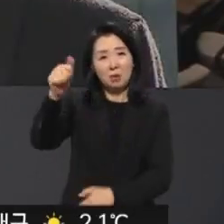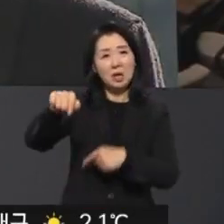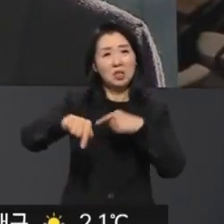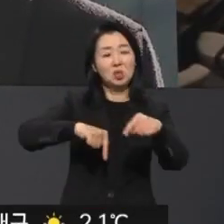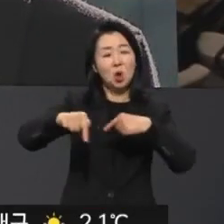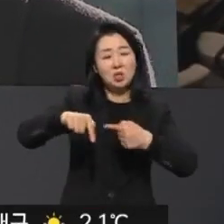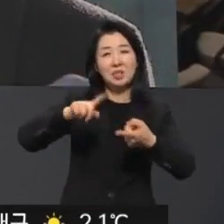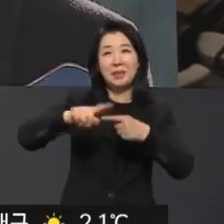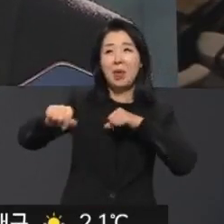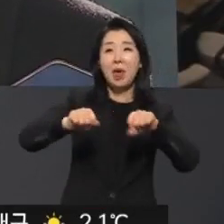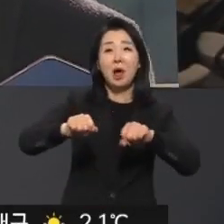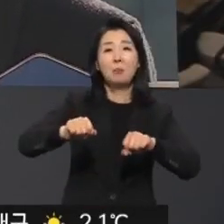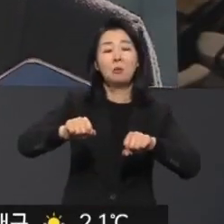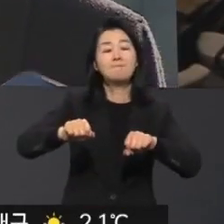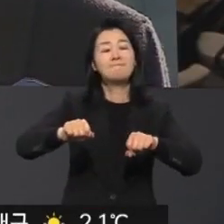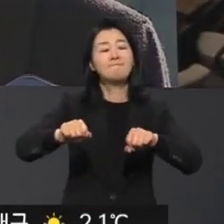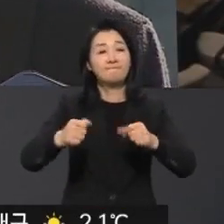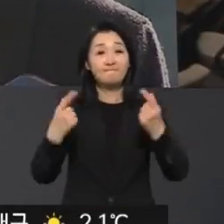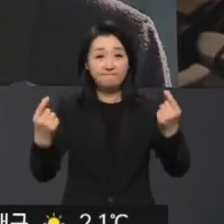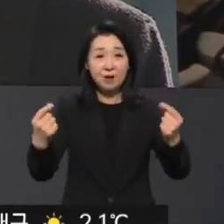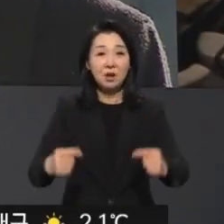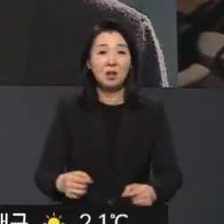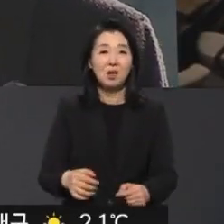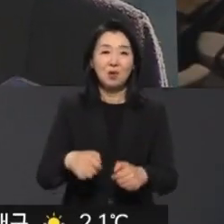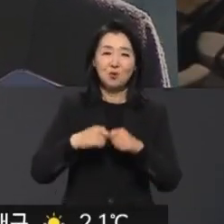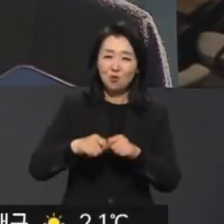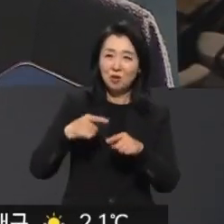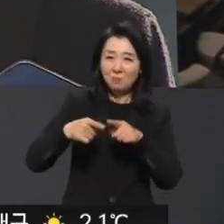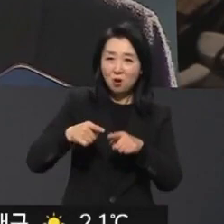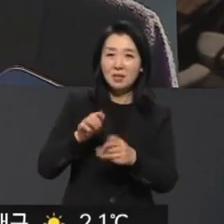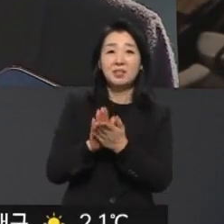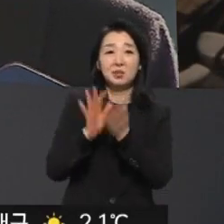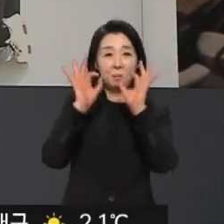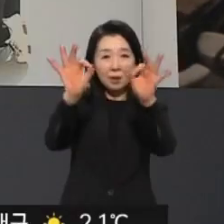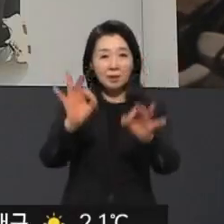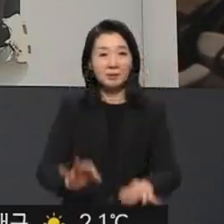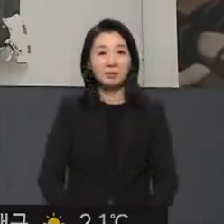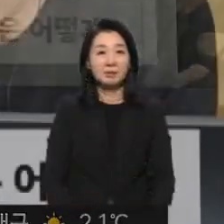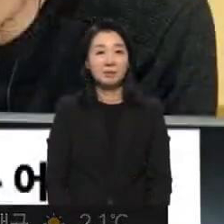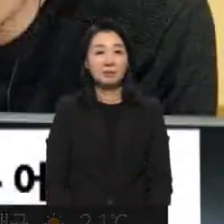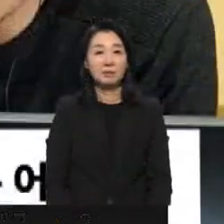정치인스러운 행보를 하고 있다라고도 주장을 했는데요. 구체적인 평가는 직접 들어보시죠.